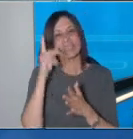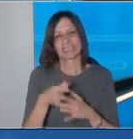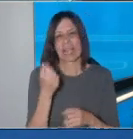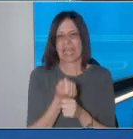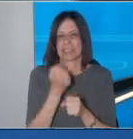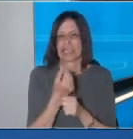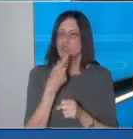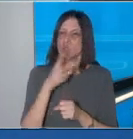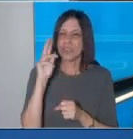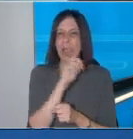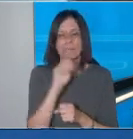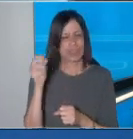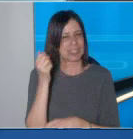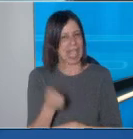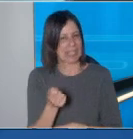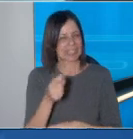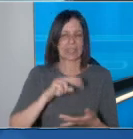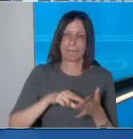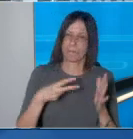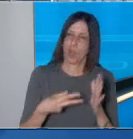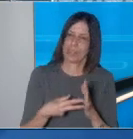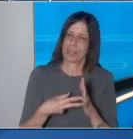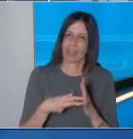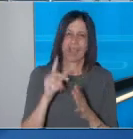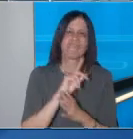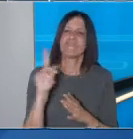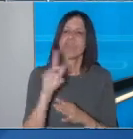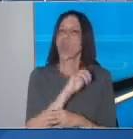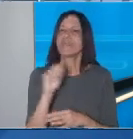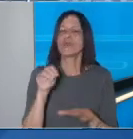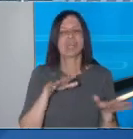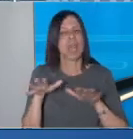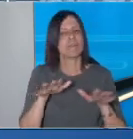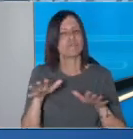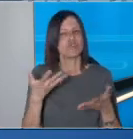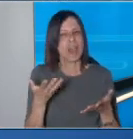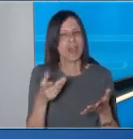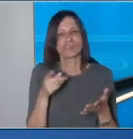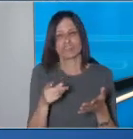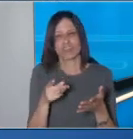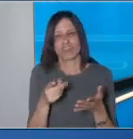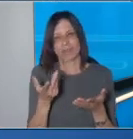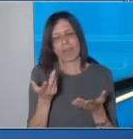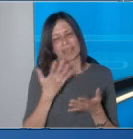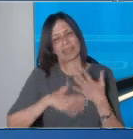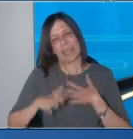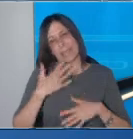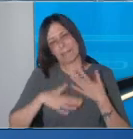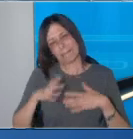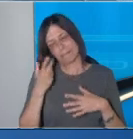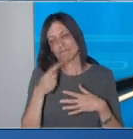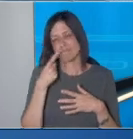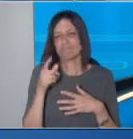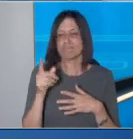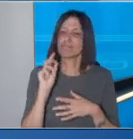להתעסק יותר בענייני הכנסת והפוליטיקה מאשר בענייני הממשלה בנעים לו לדבריו. בנט